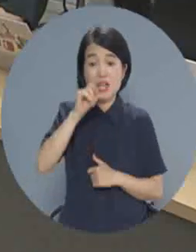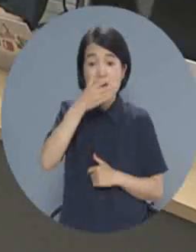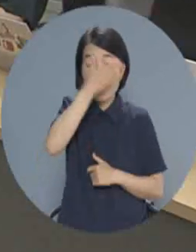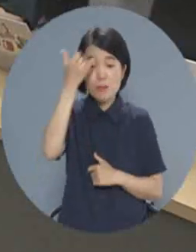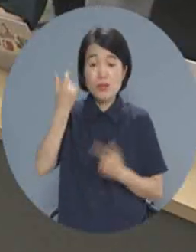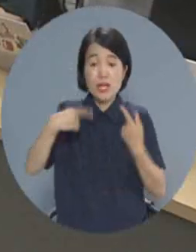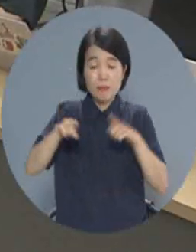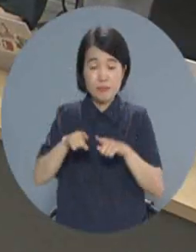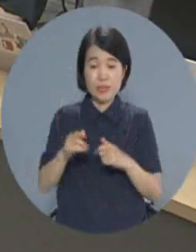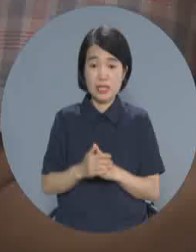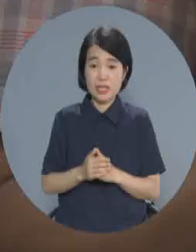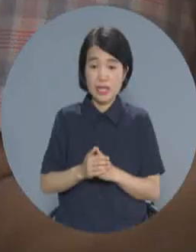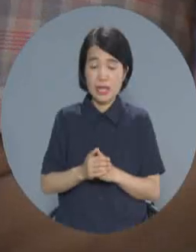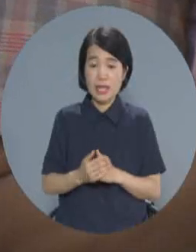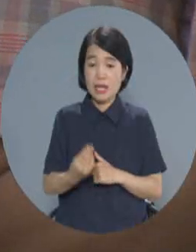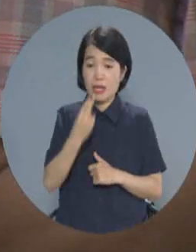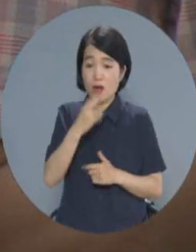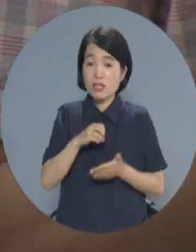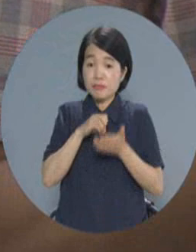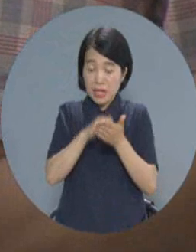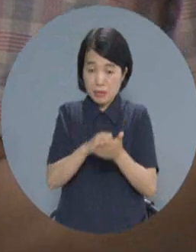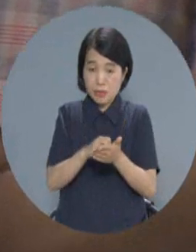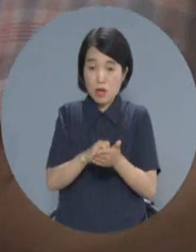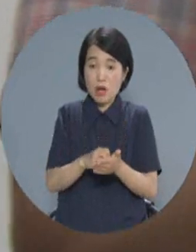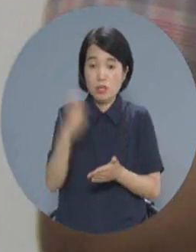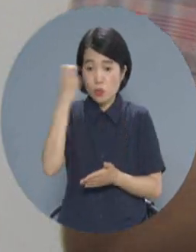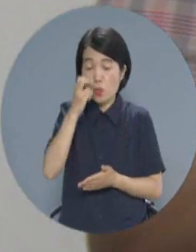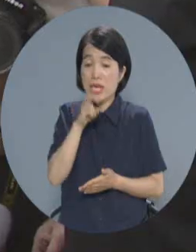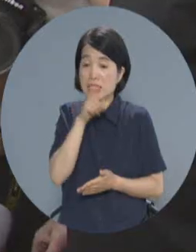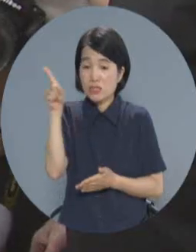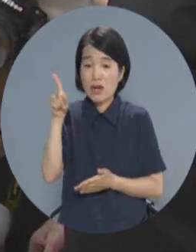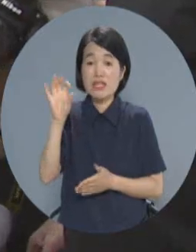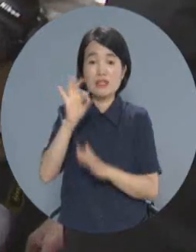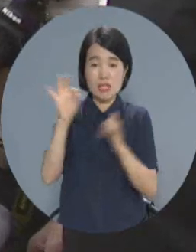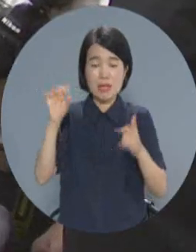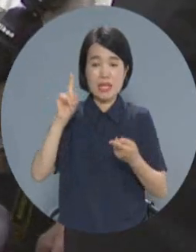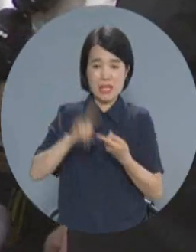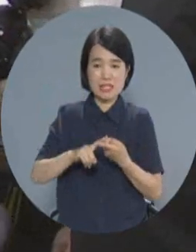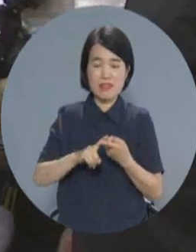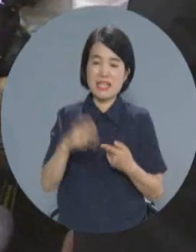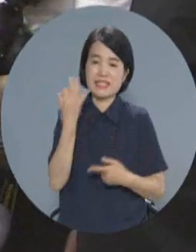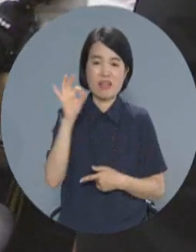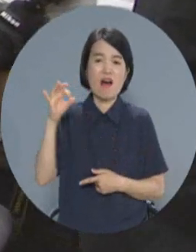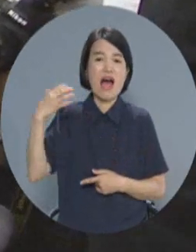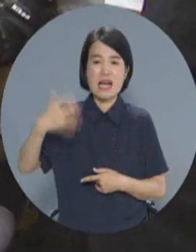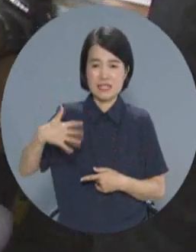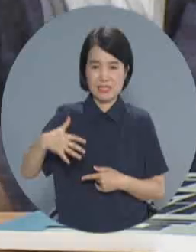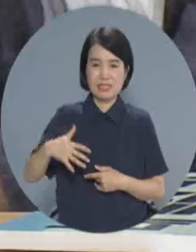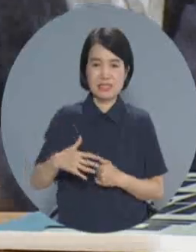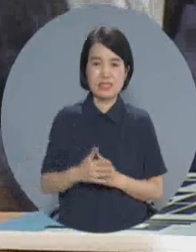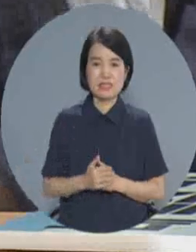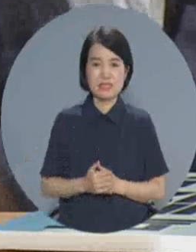함께 후생연금 가입 조회를 요청한 10명에 대해선 여전히 인정할 수 없다는 입장입니다.